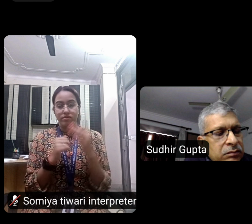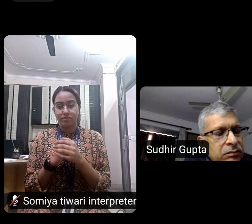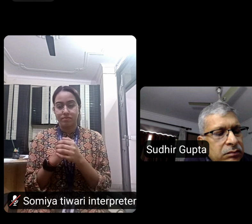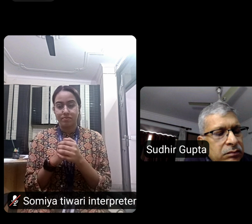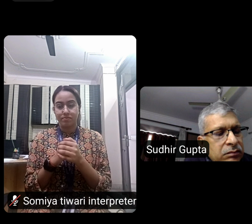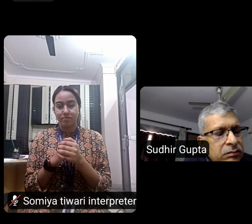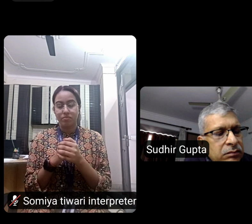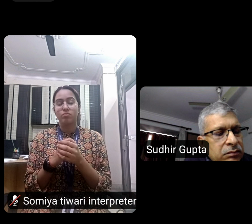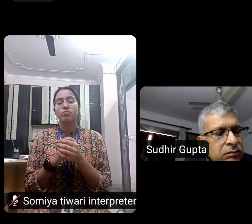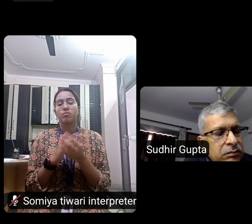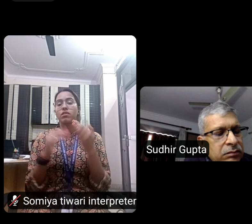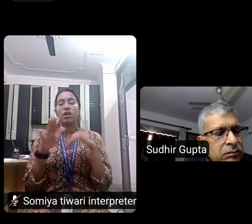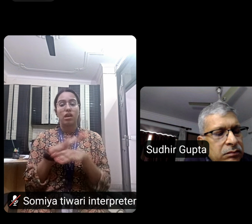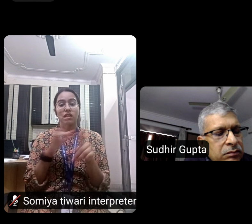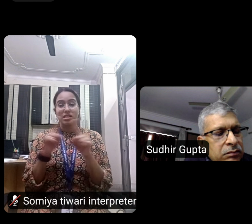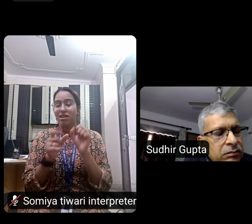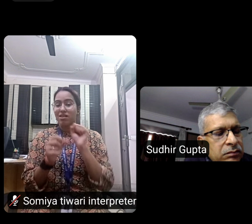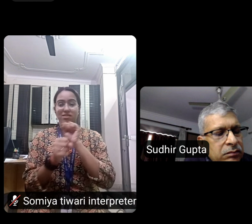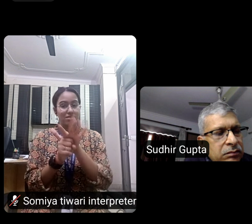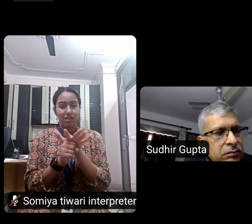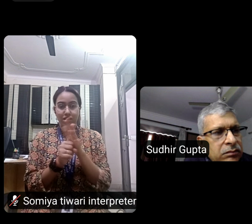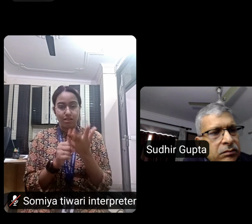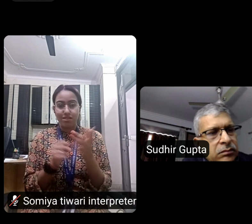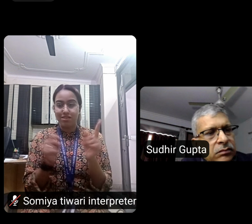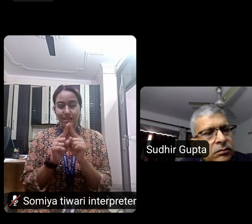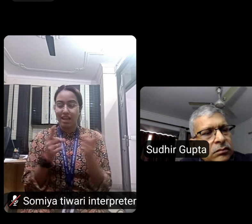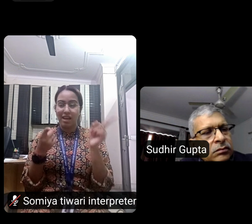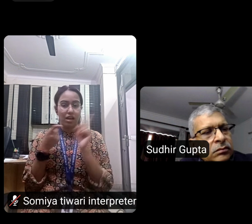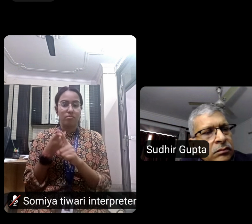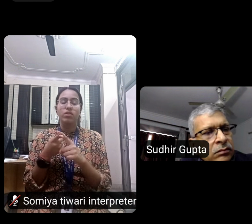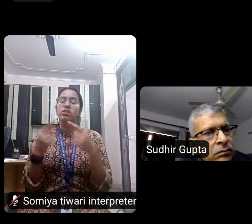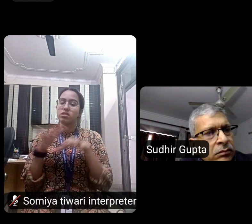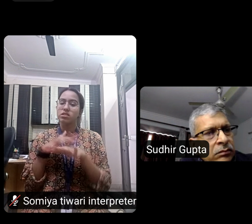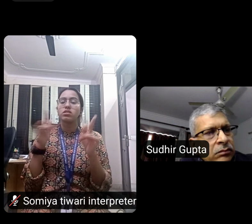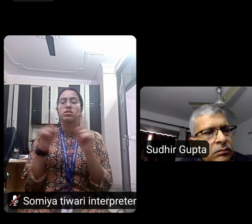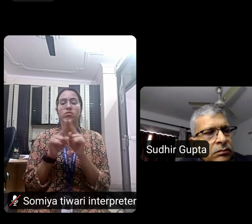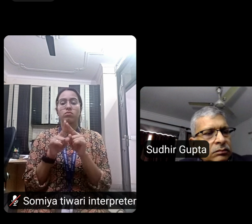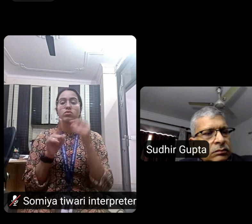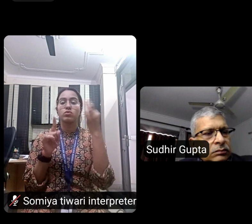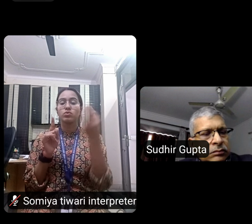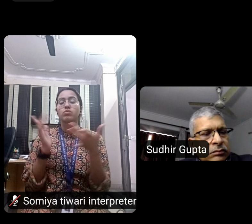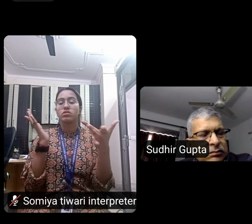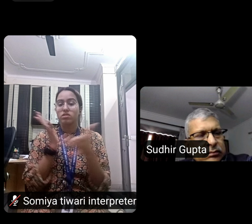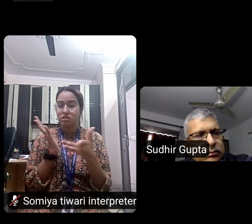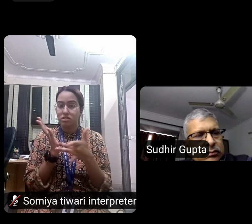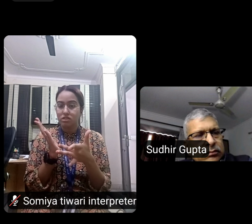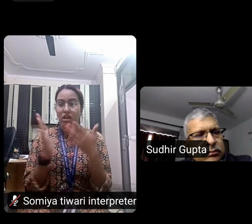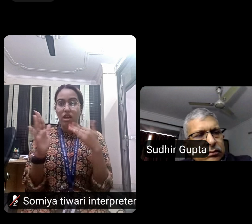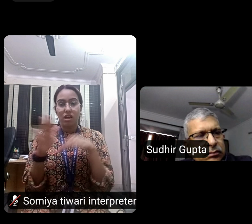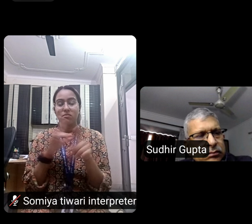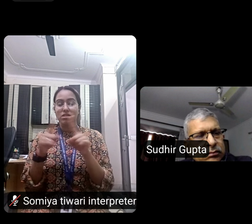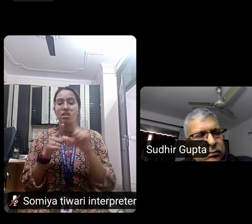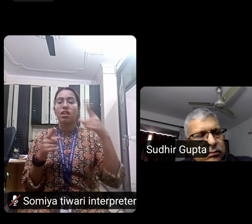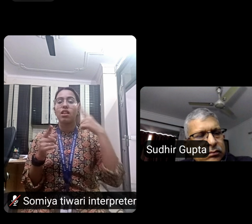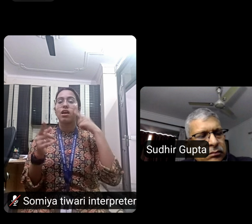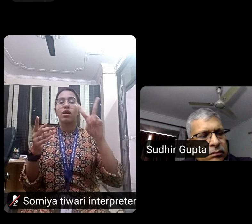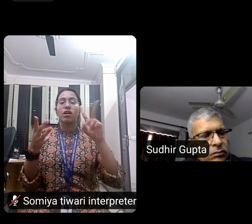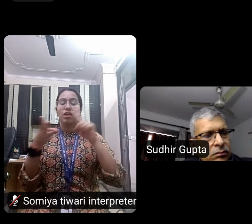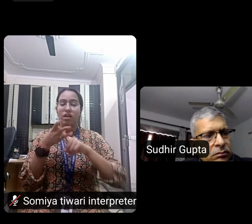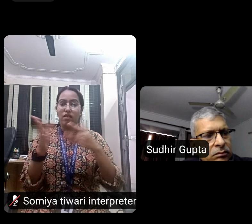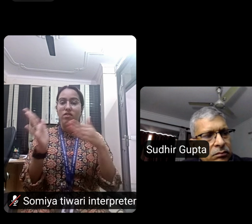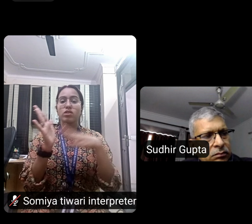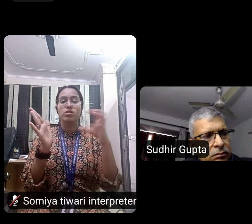मतलब मोस्टली बिकॉज ऑफ पैंडेमिक टेक्नोलॉजी आई है जिसमें, ठीक है, आज हम ऑनलाइन जूम लाइव सेशन कर रहे हैं,